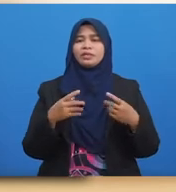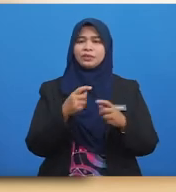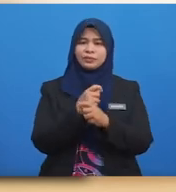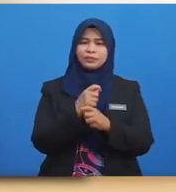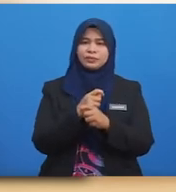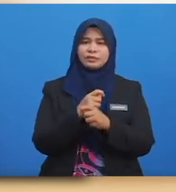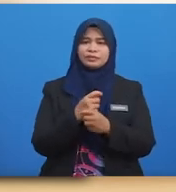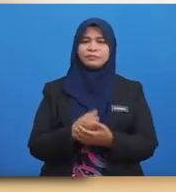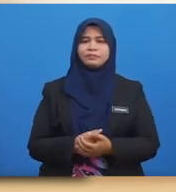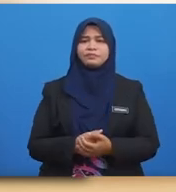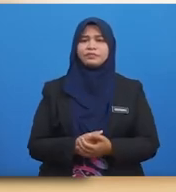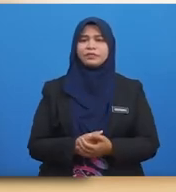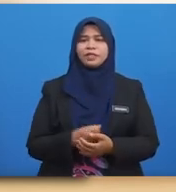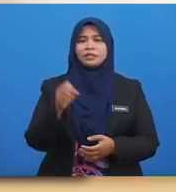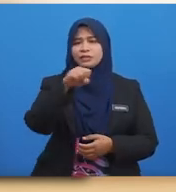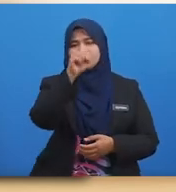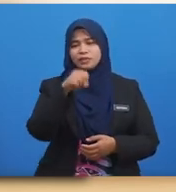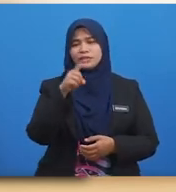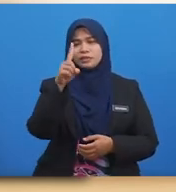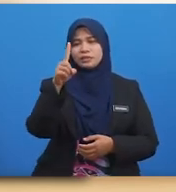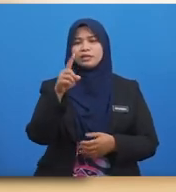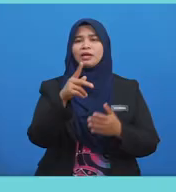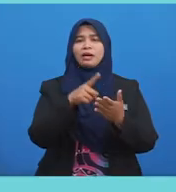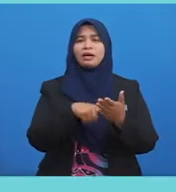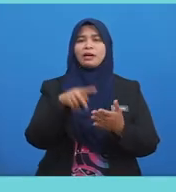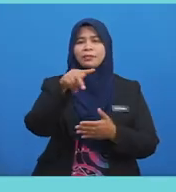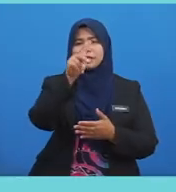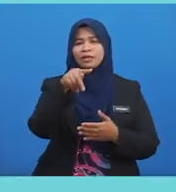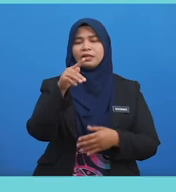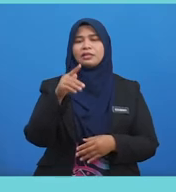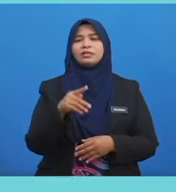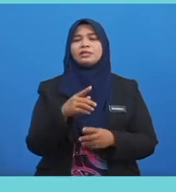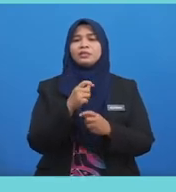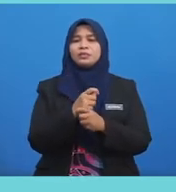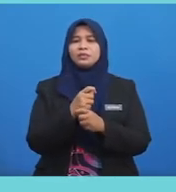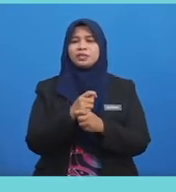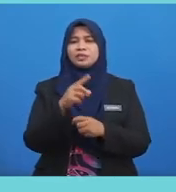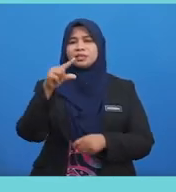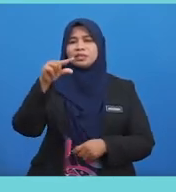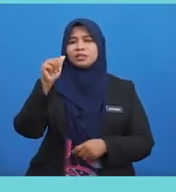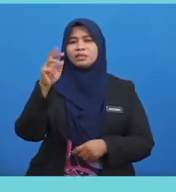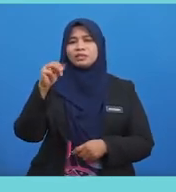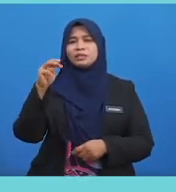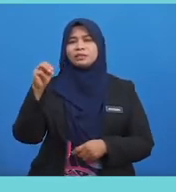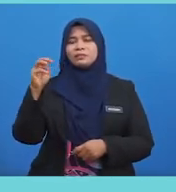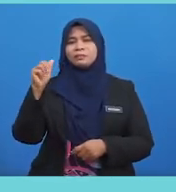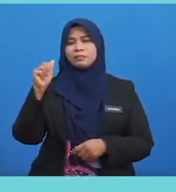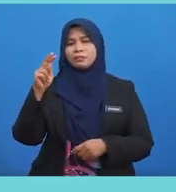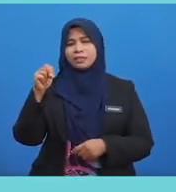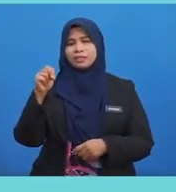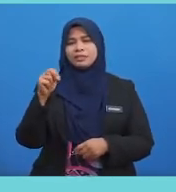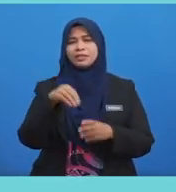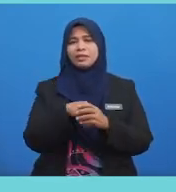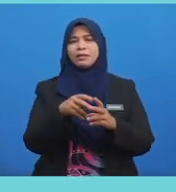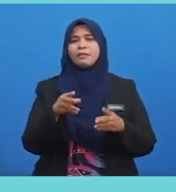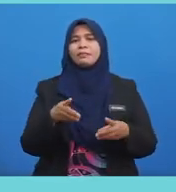ini dengan tugasan soalan struktur berikut. Soalan yang pertama, apakah peranan Gamans